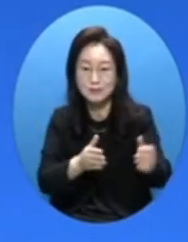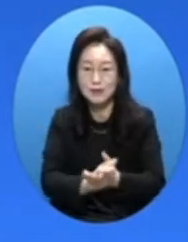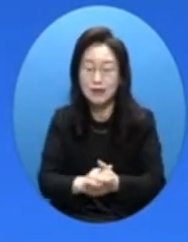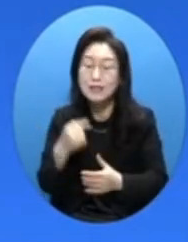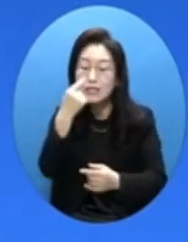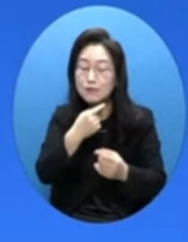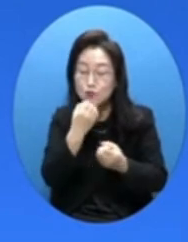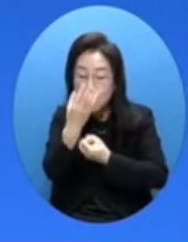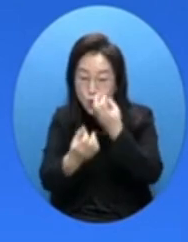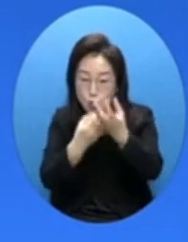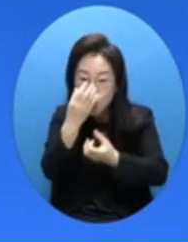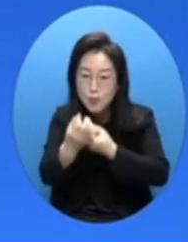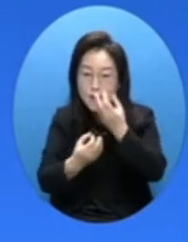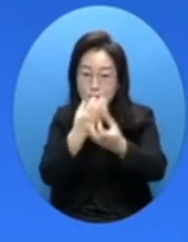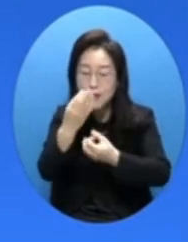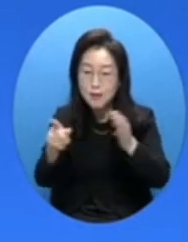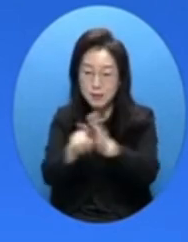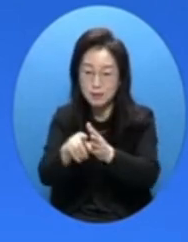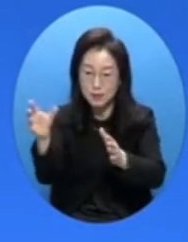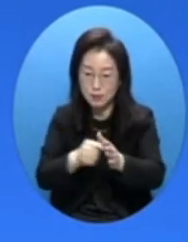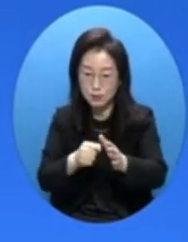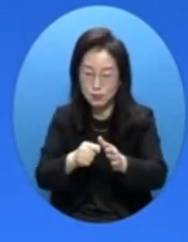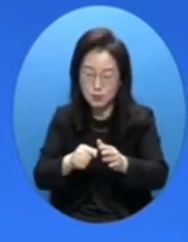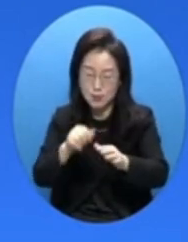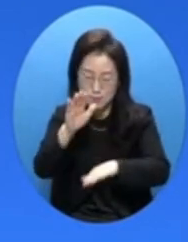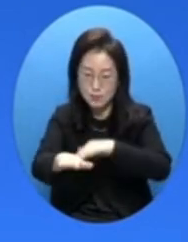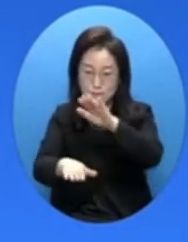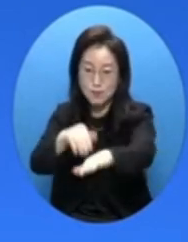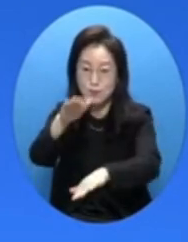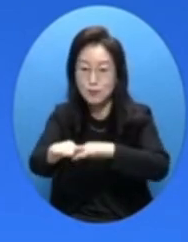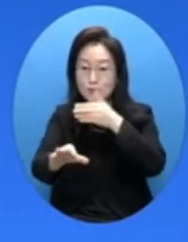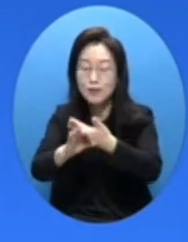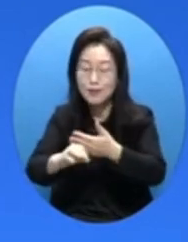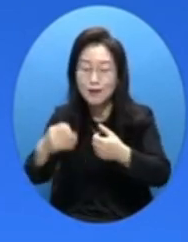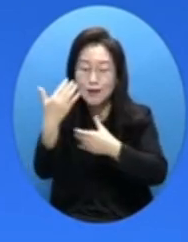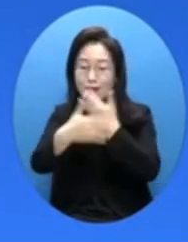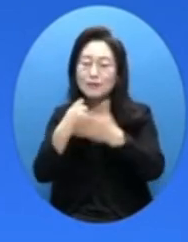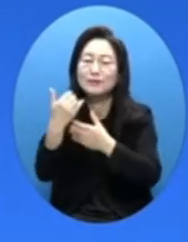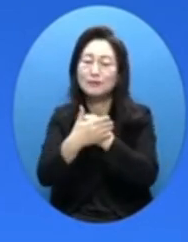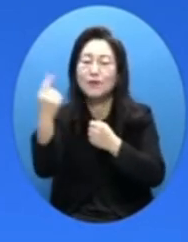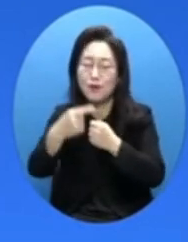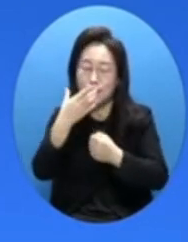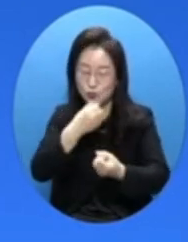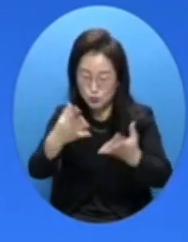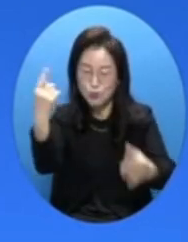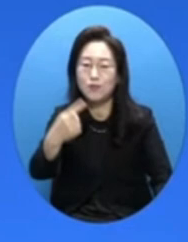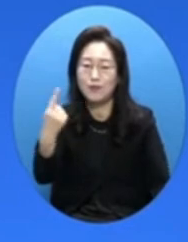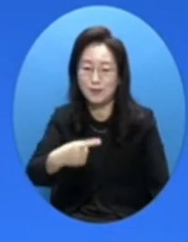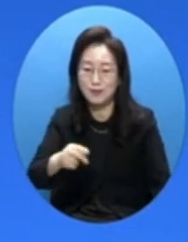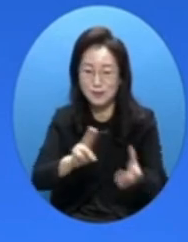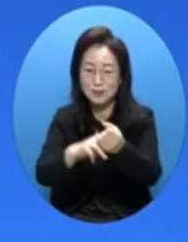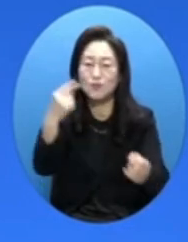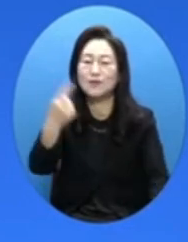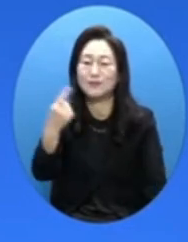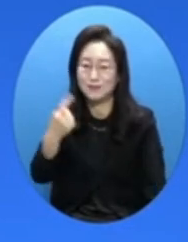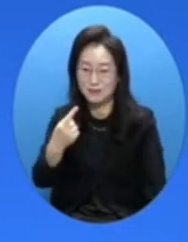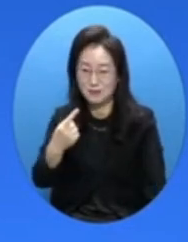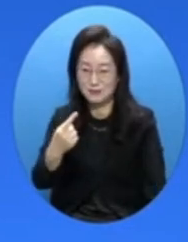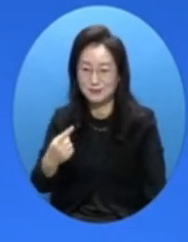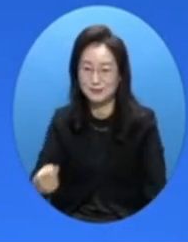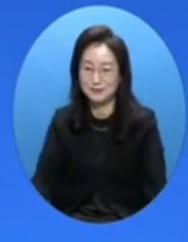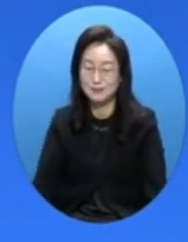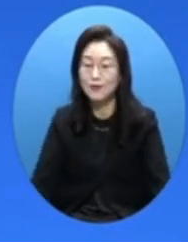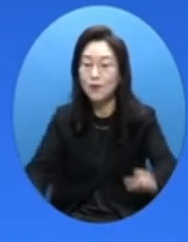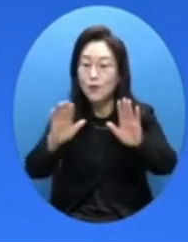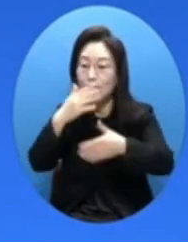입술로 고백하며 믿음으로 전쟁 나갈 때 하나님의 은혜가 임하는 것입니다. 축복이 임하는 것입니다. 기적이 임하는 것입니다.